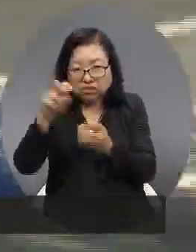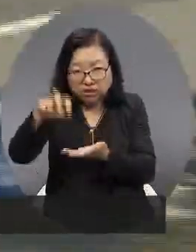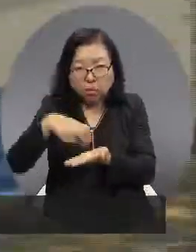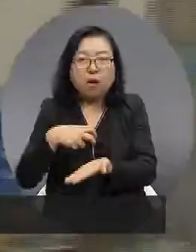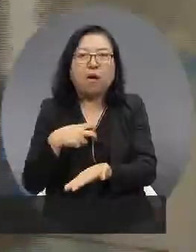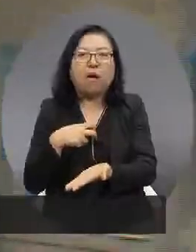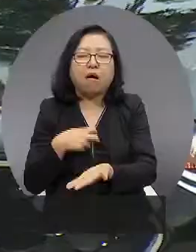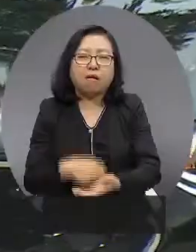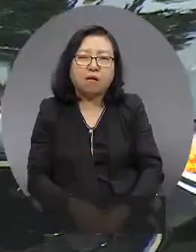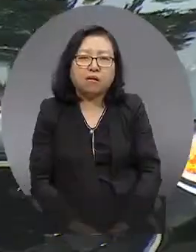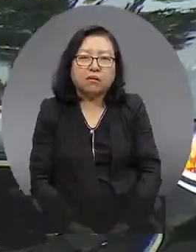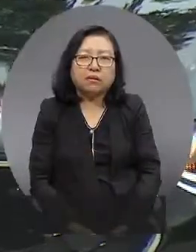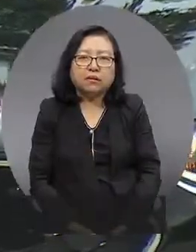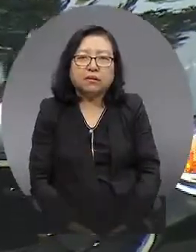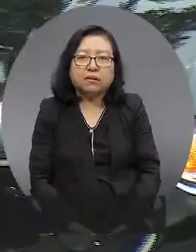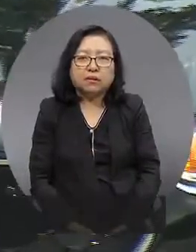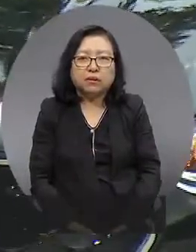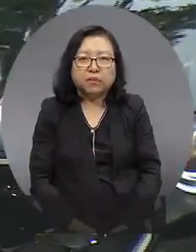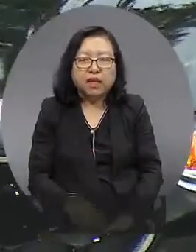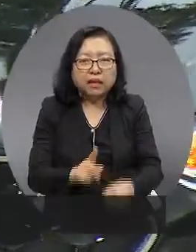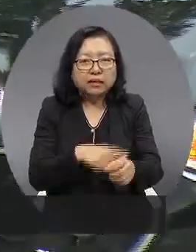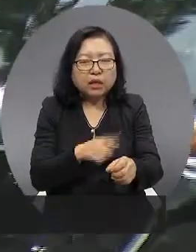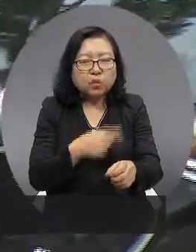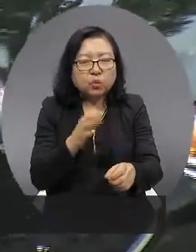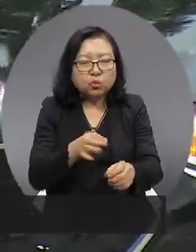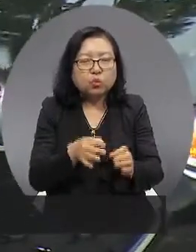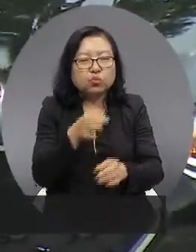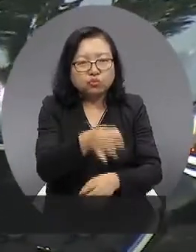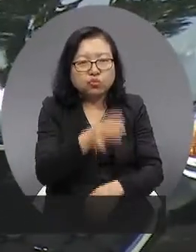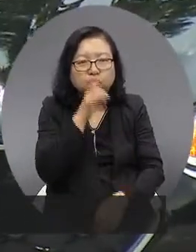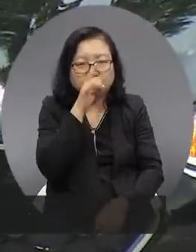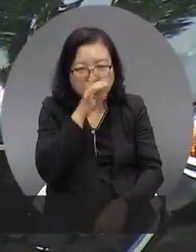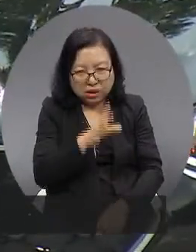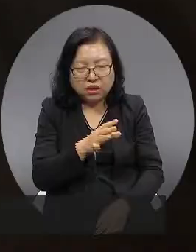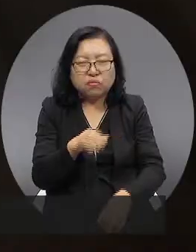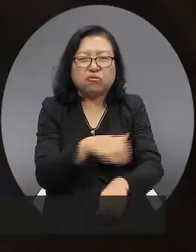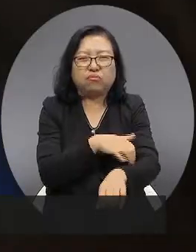거예요. 자동 결제가 안 되는 것도 불편합니다.